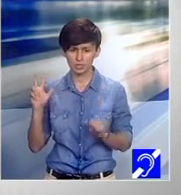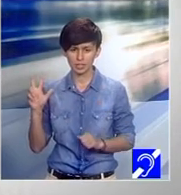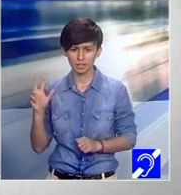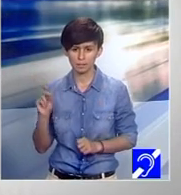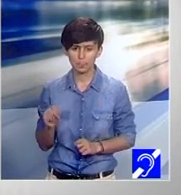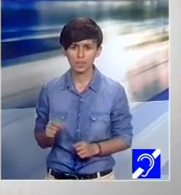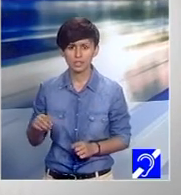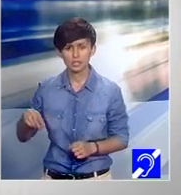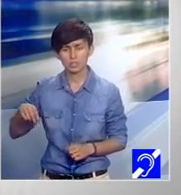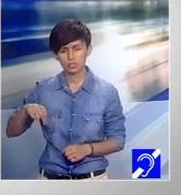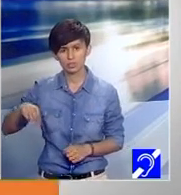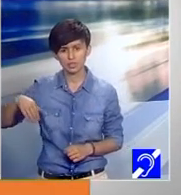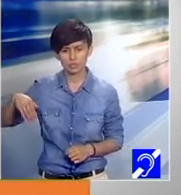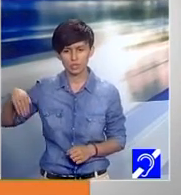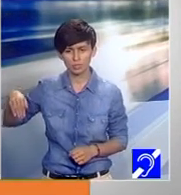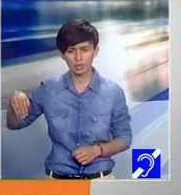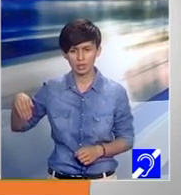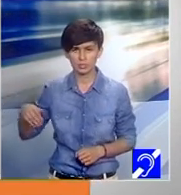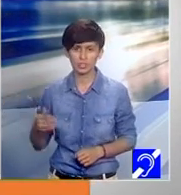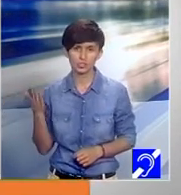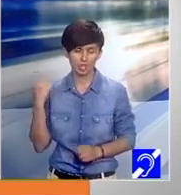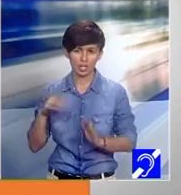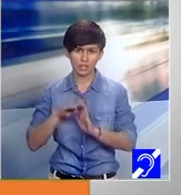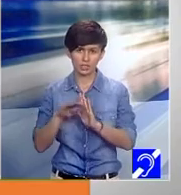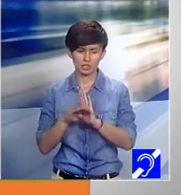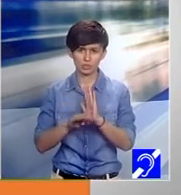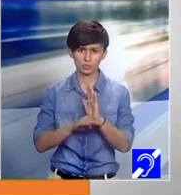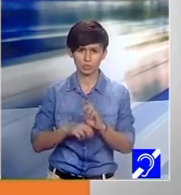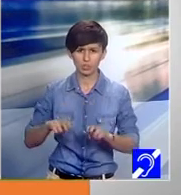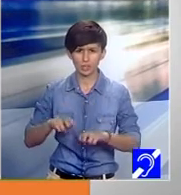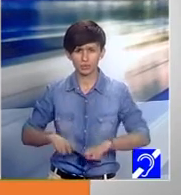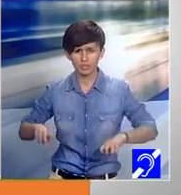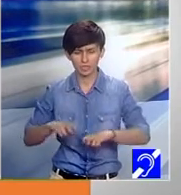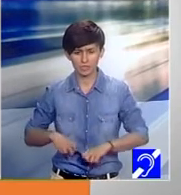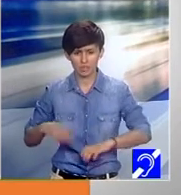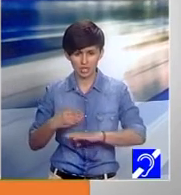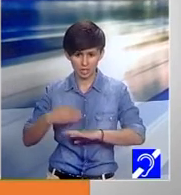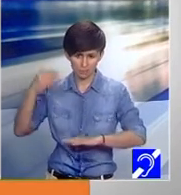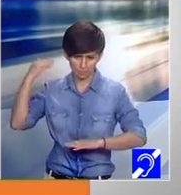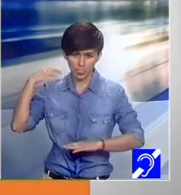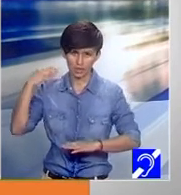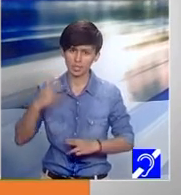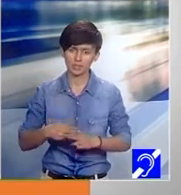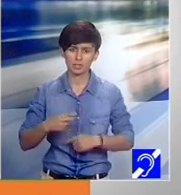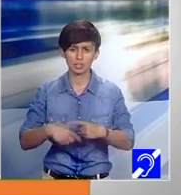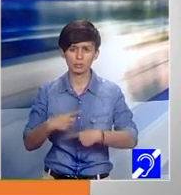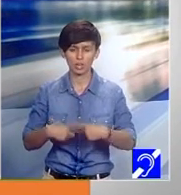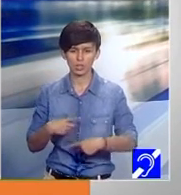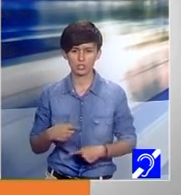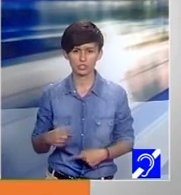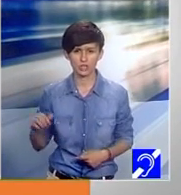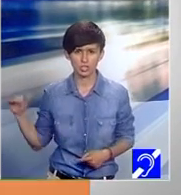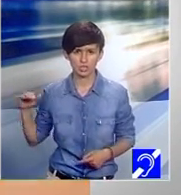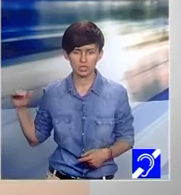profesor Popescu era încă atunci la neonatologie. Ce să zic, inexplicabil, copiii